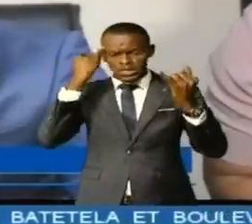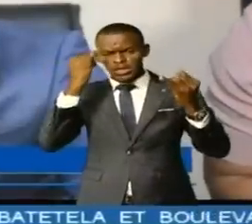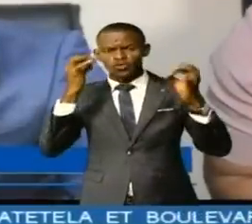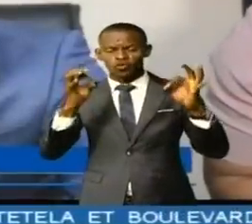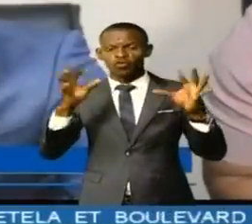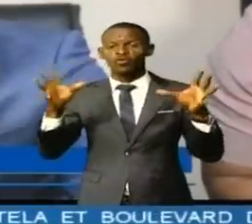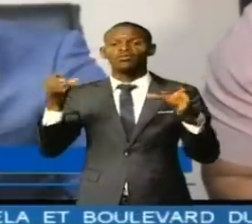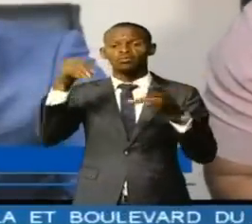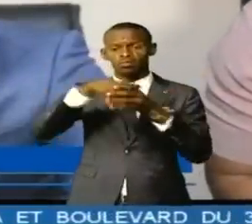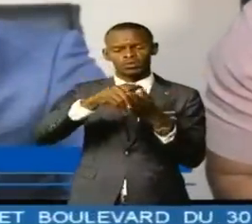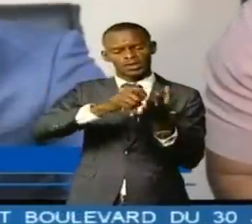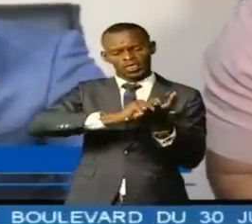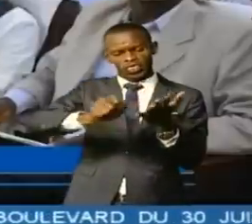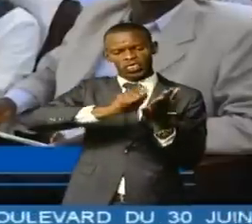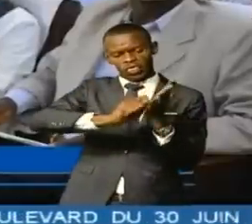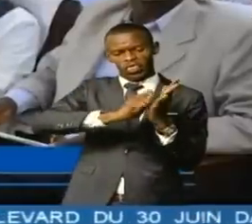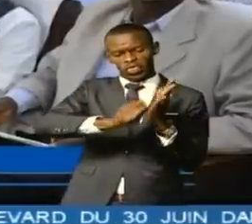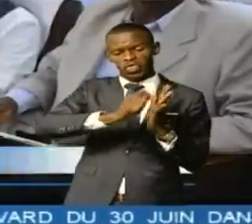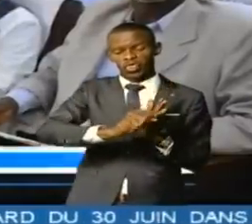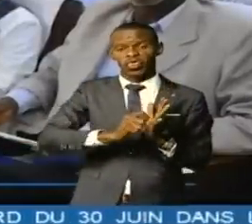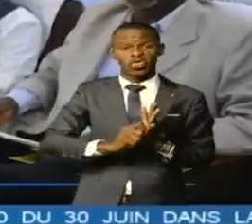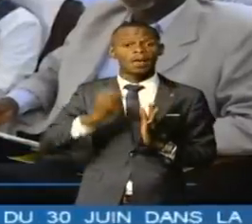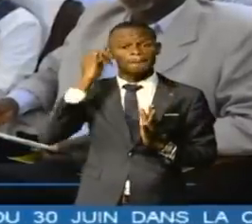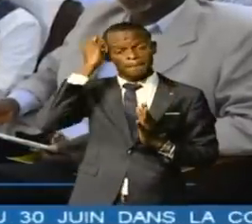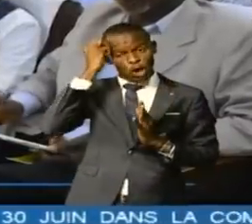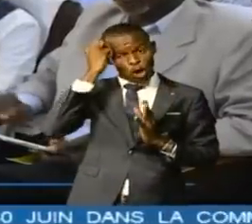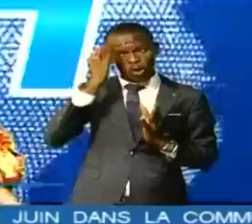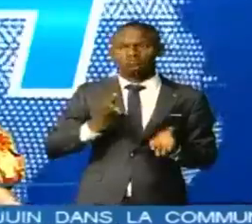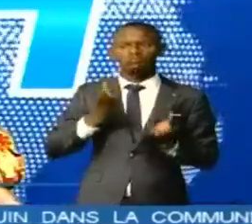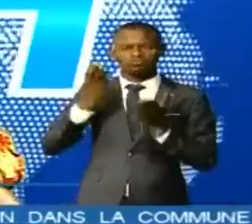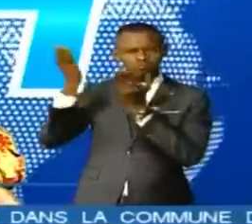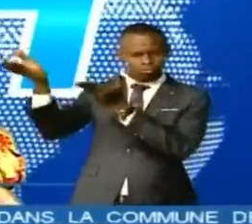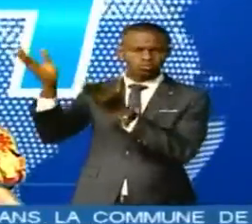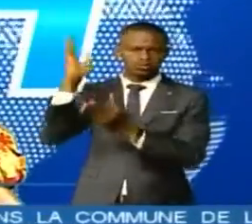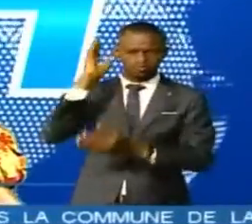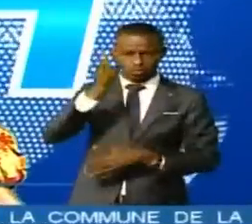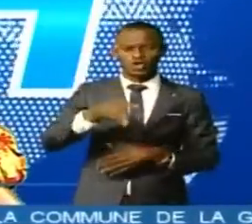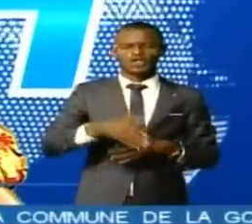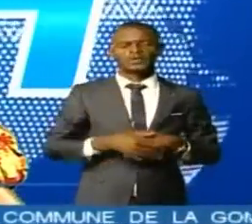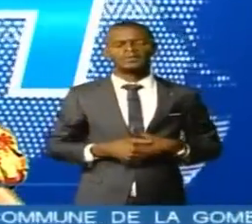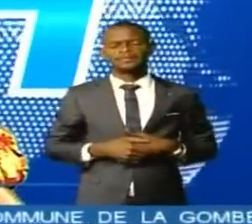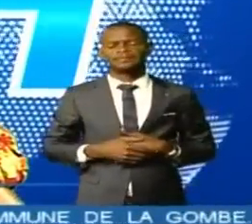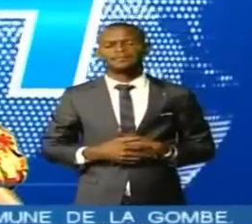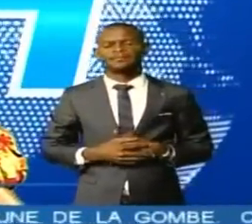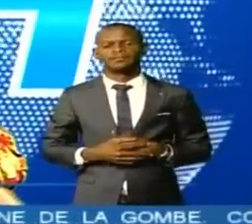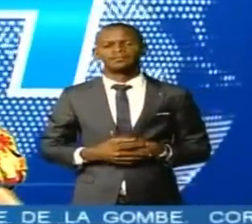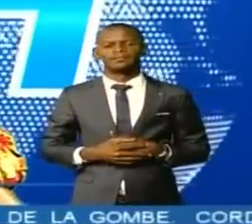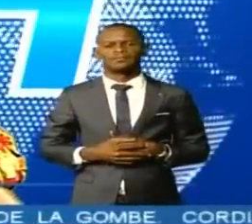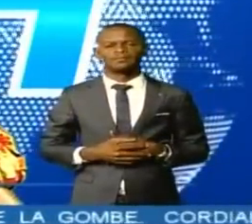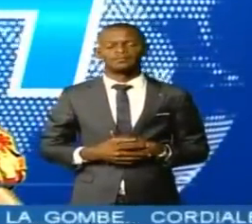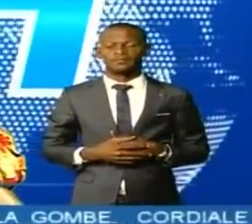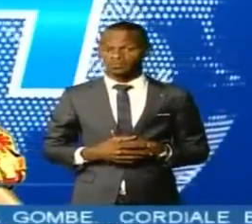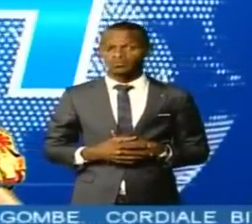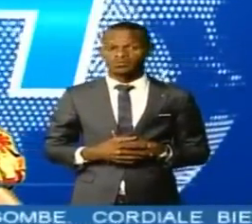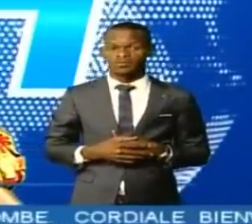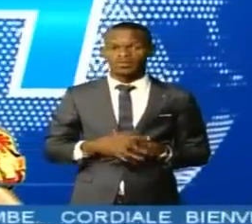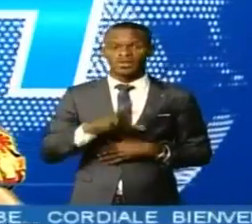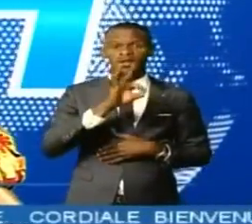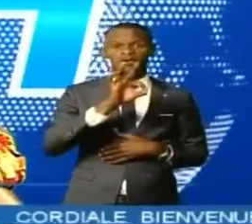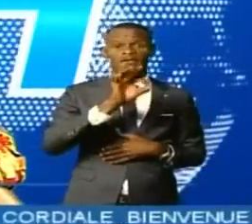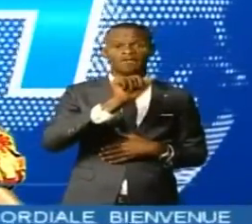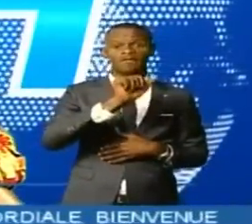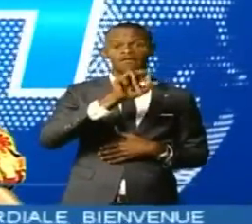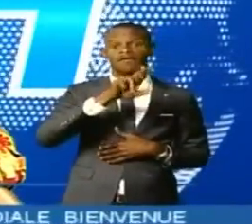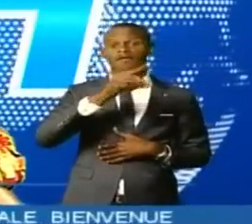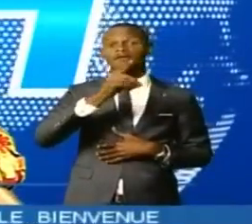mémorandum à déposer auprès des autorités compétentes en cette matière. Les prouesses des forces armées congolaises réjouissent plus